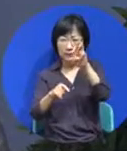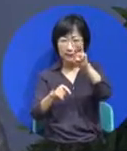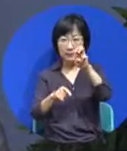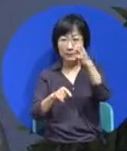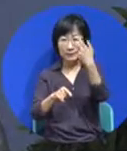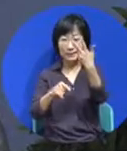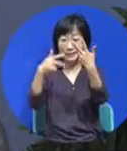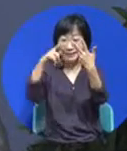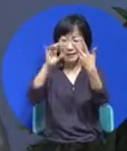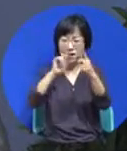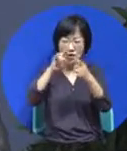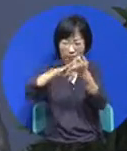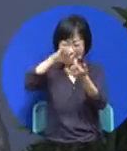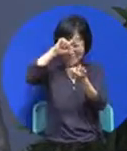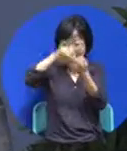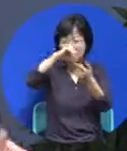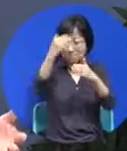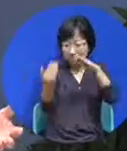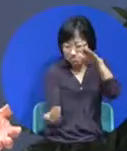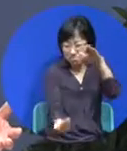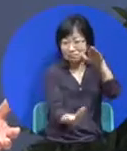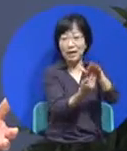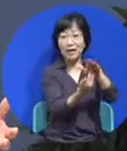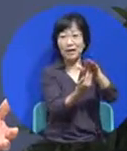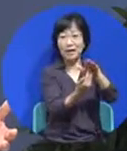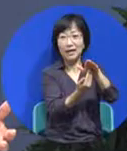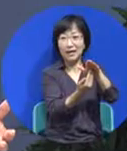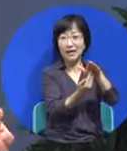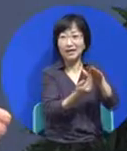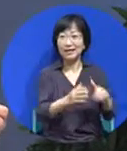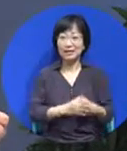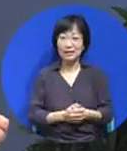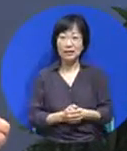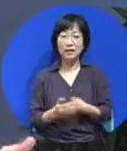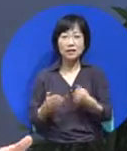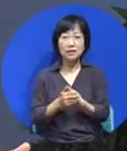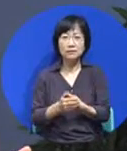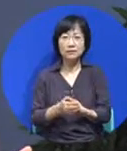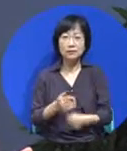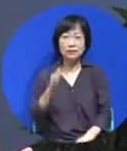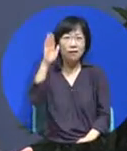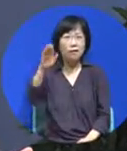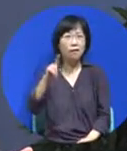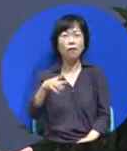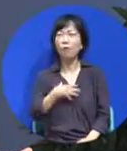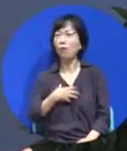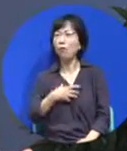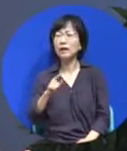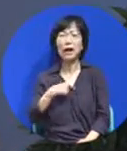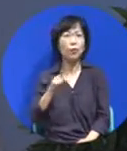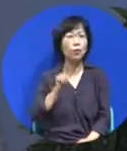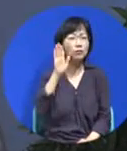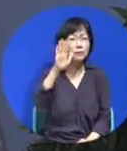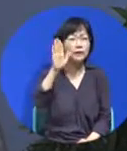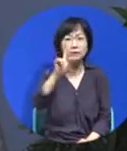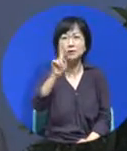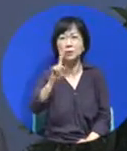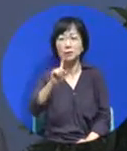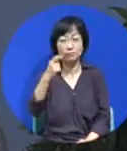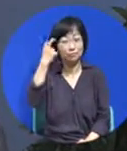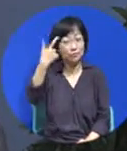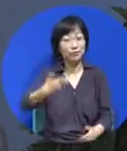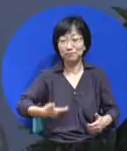Genesis 37 was being fulfilled. 그래서 어떻게 할 것이냐 물을 필요가 없게 된 겁니다. And that is why there was no need for him to ask, "What should